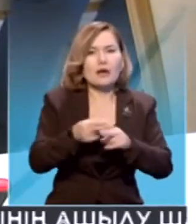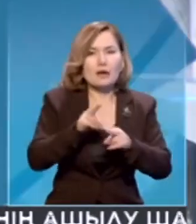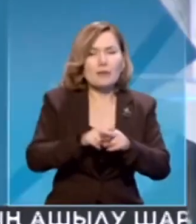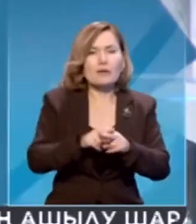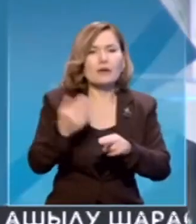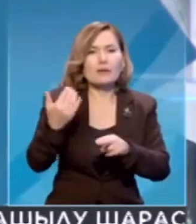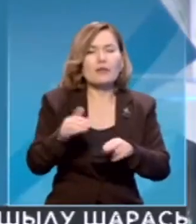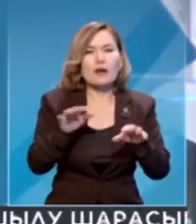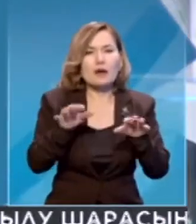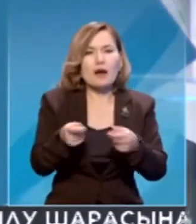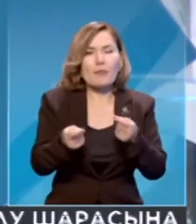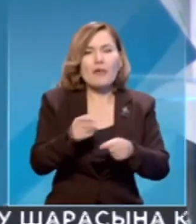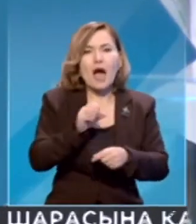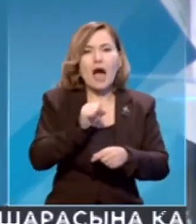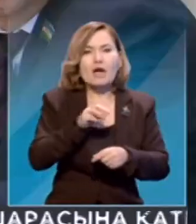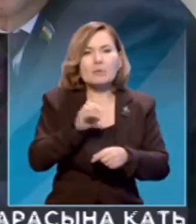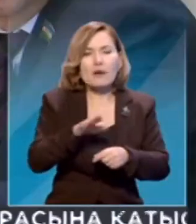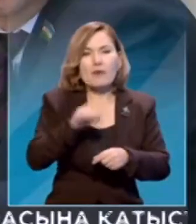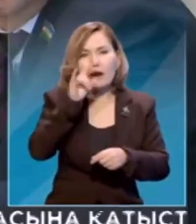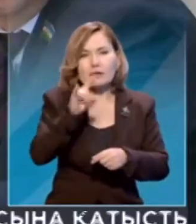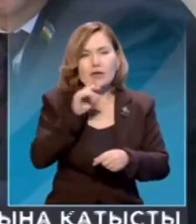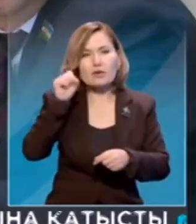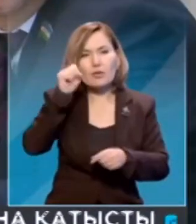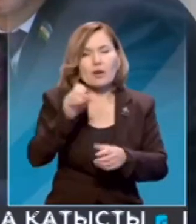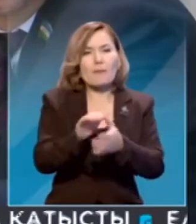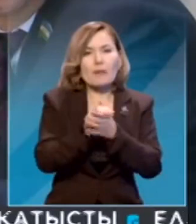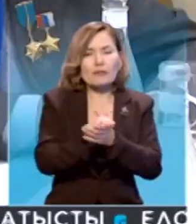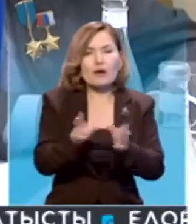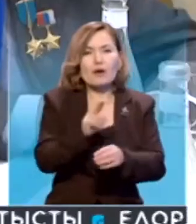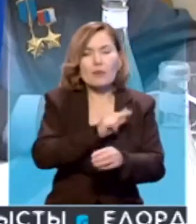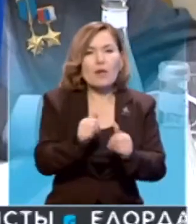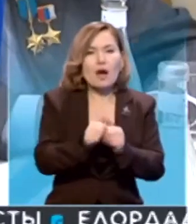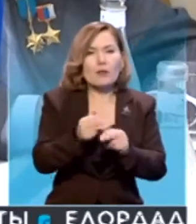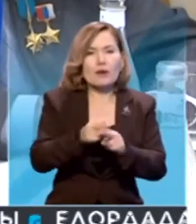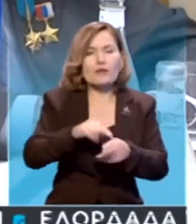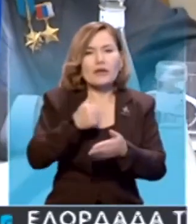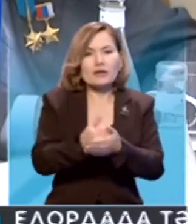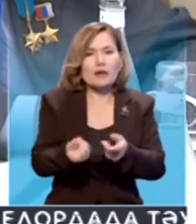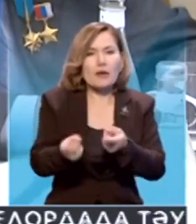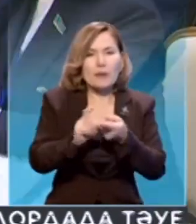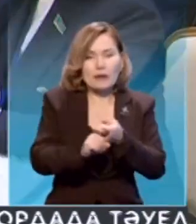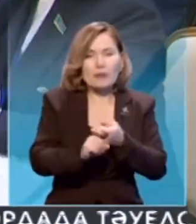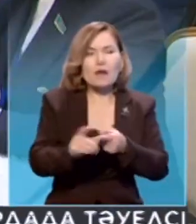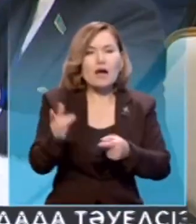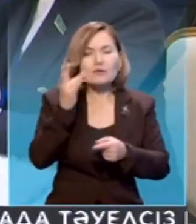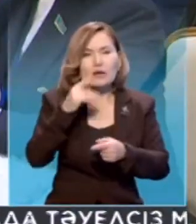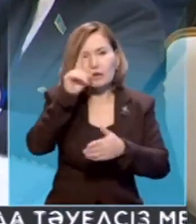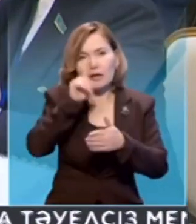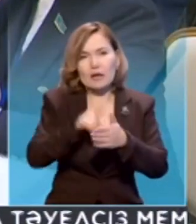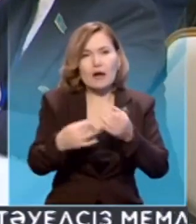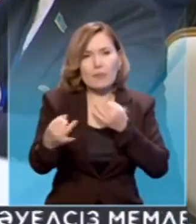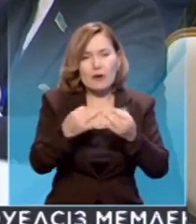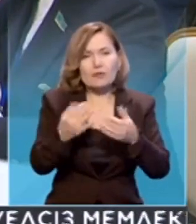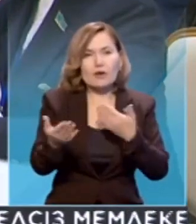Сенат төрағасы Мәулен Әшімбаев Қазақстан мен Өзбекстан арасындағы достық пен татуы көршілікке негізделген байланыс сындарлы және сенімді диалог